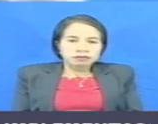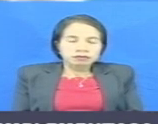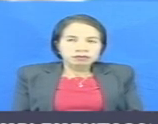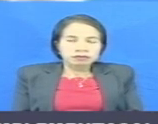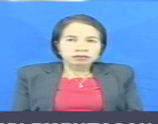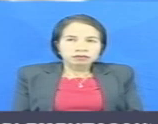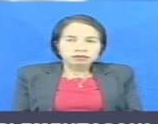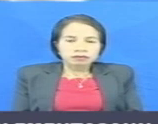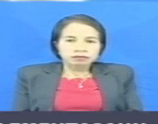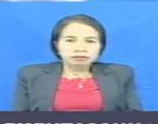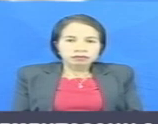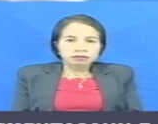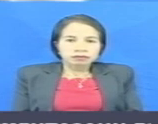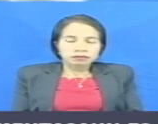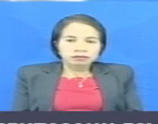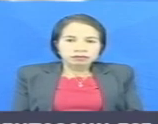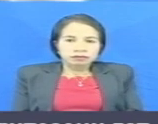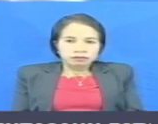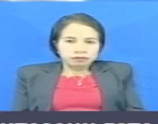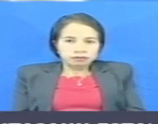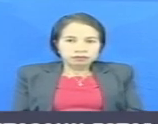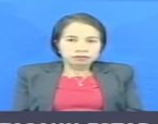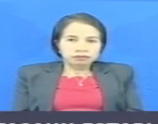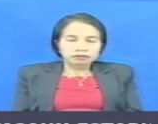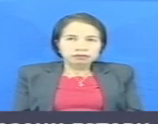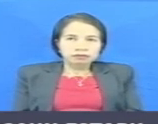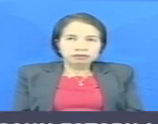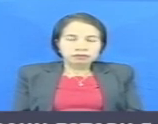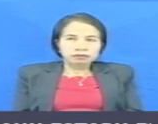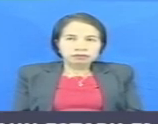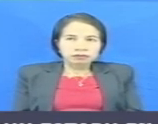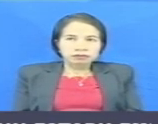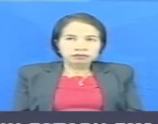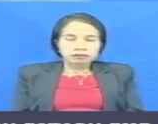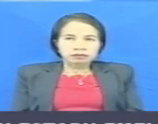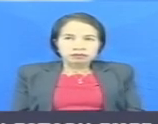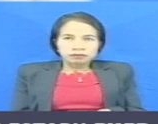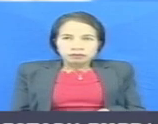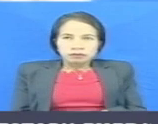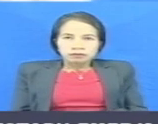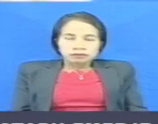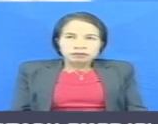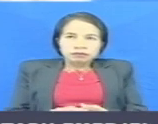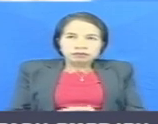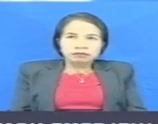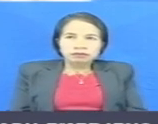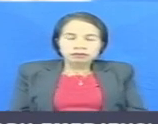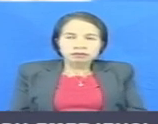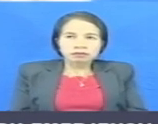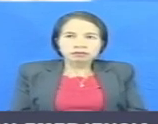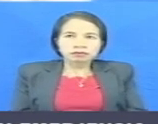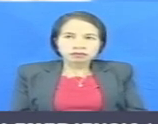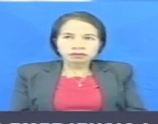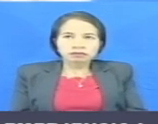25, temperatura máximo 30 graus Celsius. Ita husik te Luanda ita hakat baia Maputo. Aban ya Maputo ho kondisau